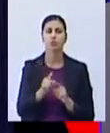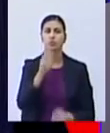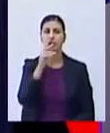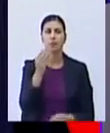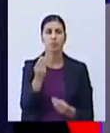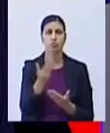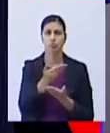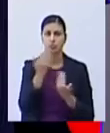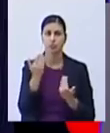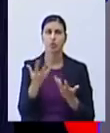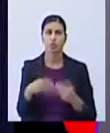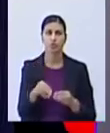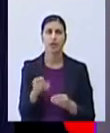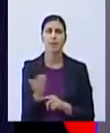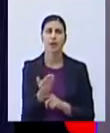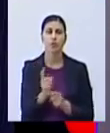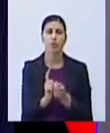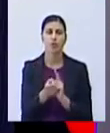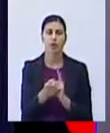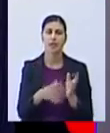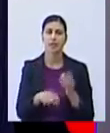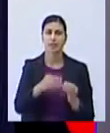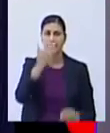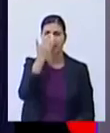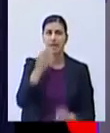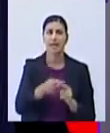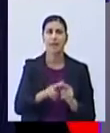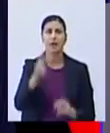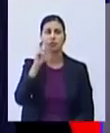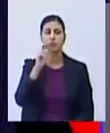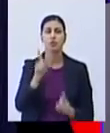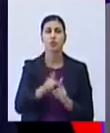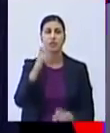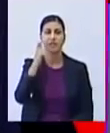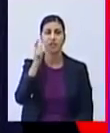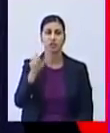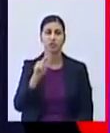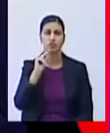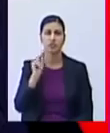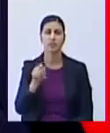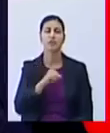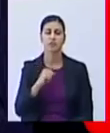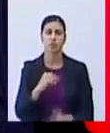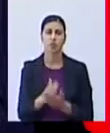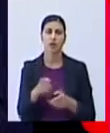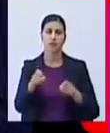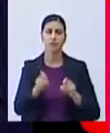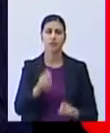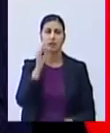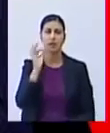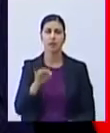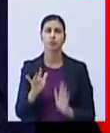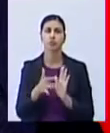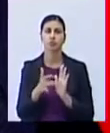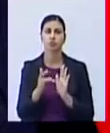ფულის საშუალება აღარ აქვს ამ ფრონტს. მათხოვრად გვაქცია თელიერი აი ამ ხელისუფლებამ და ივანიშვილმა პირველ რიგში. თვითონ კი არის კარგად მოწყობილი იმ